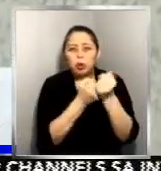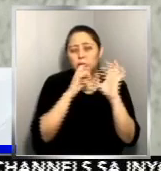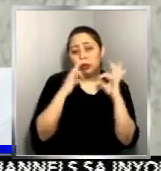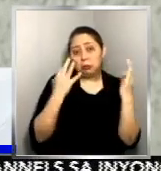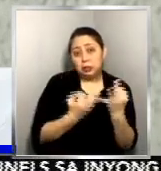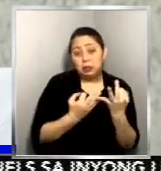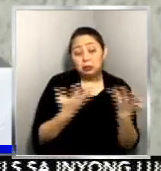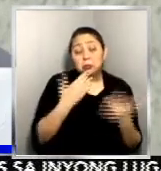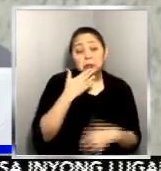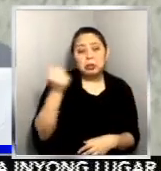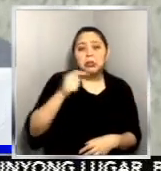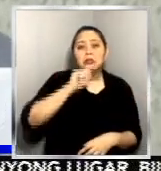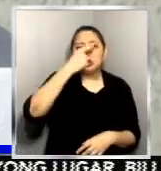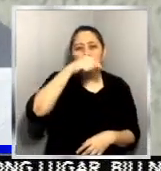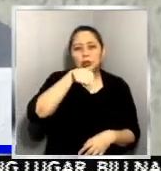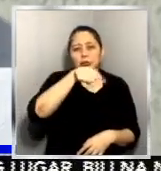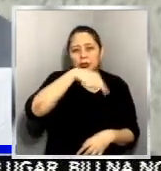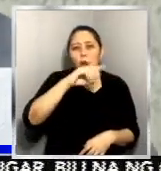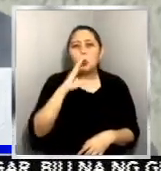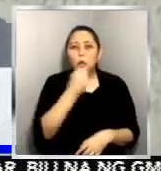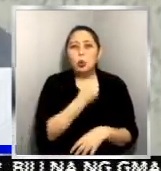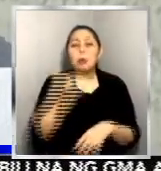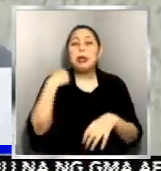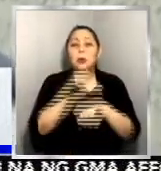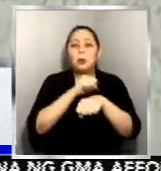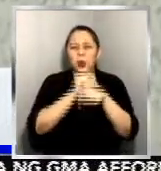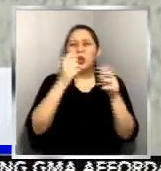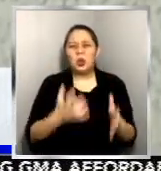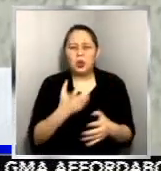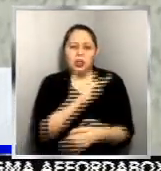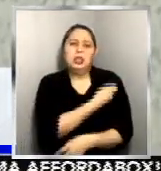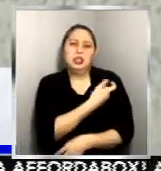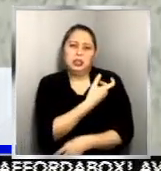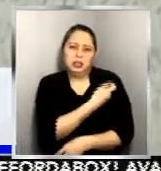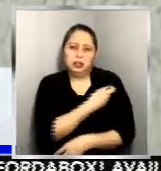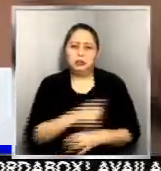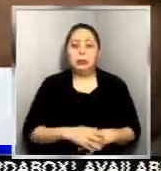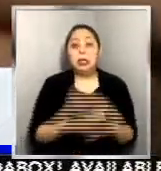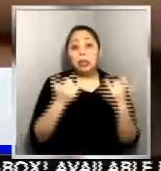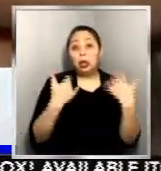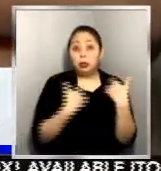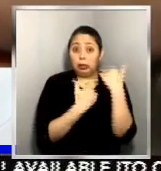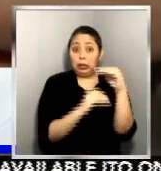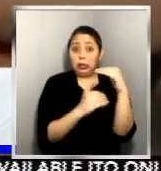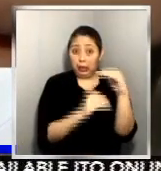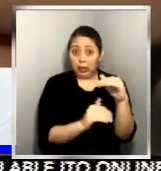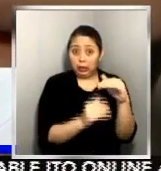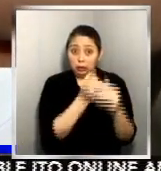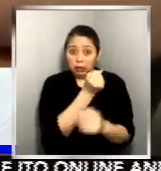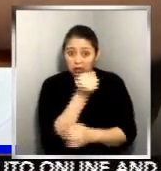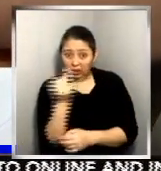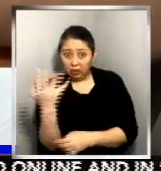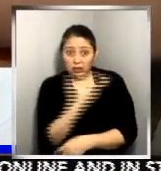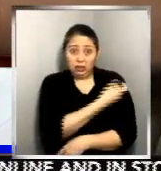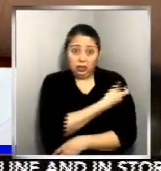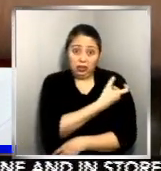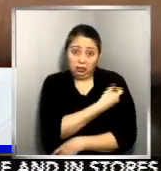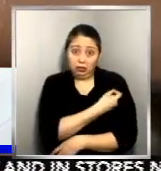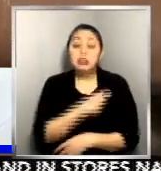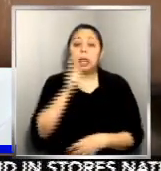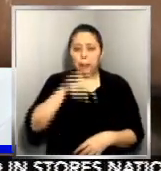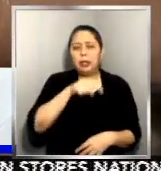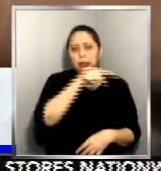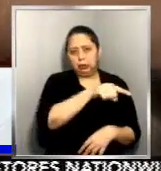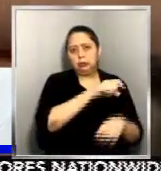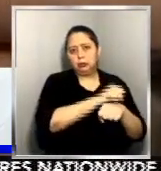mabakunahan. Dahil kung ang limitasyon ng bakuna ay naririyan. Pero wala pang supply ng bakuna para sa kategoryang